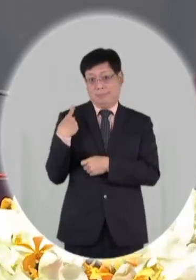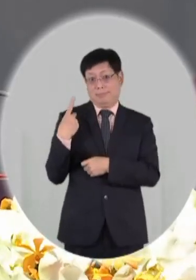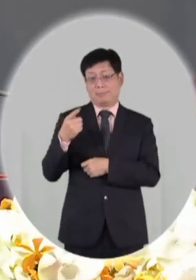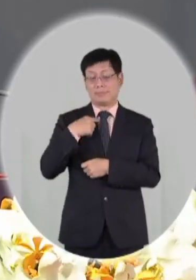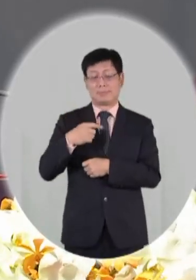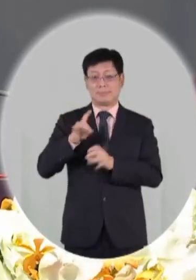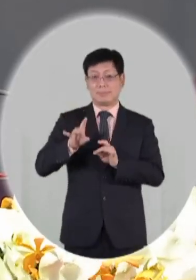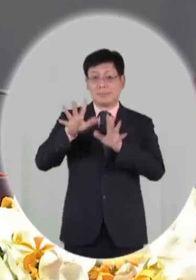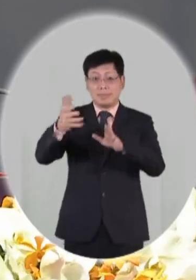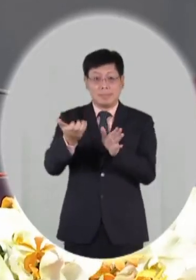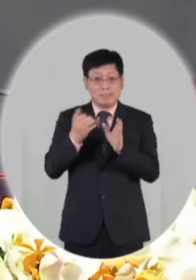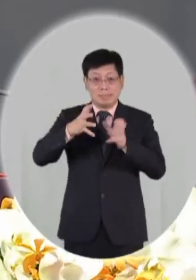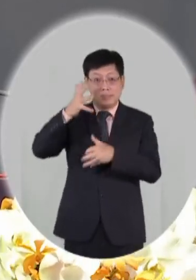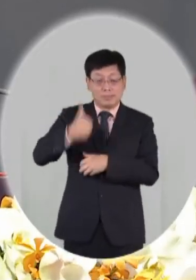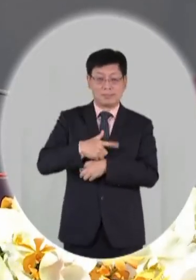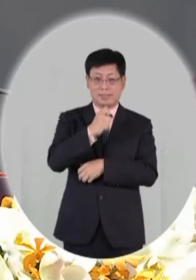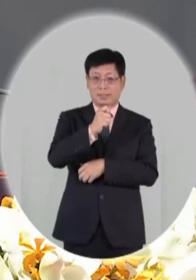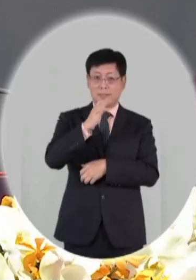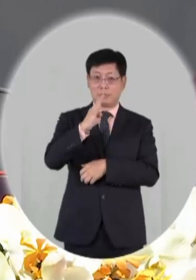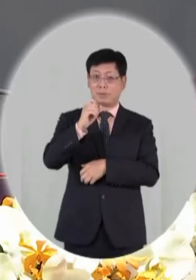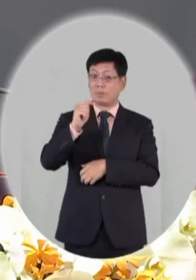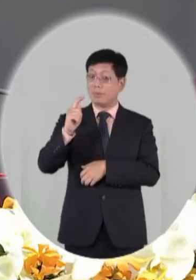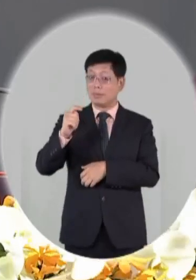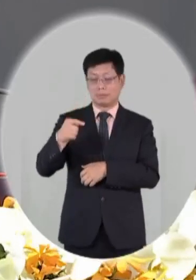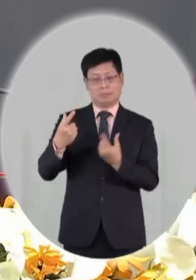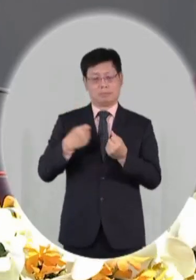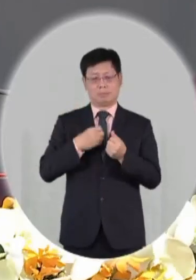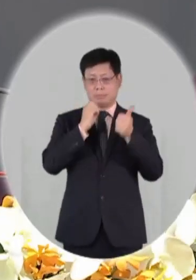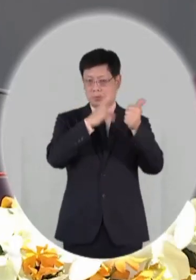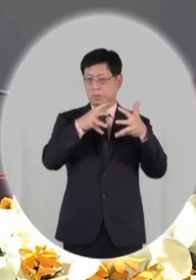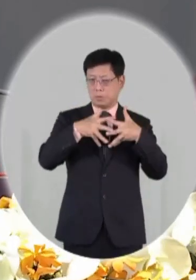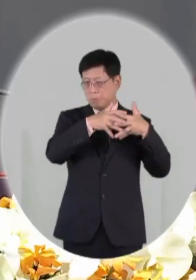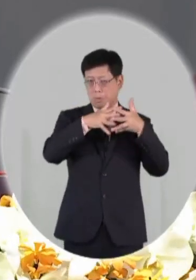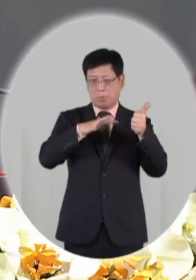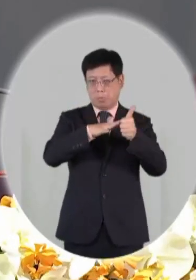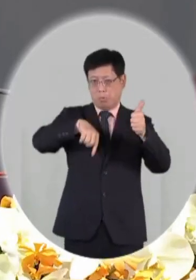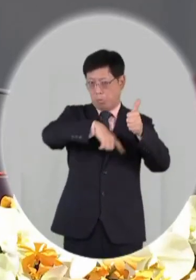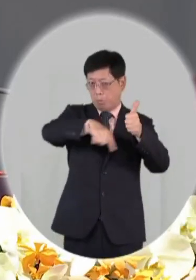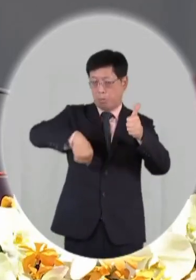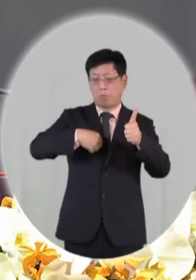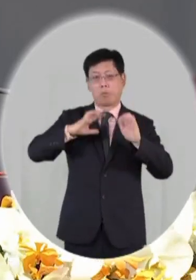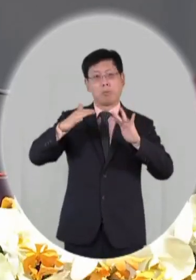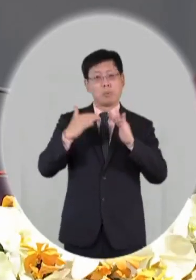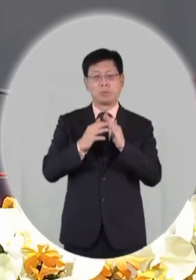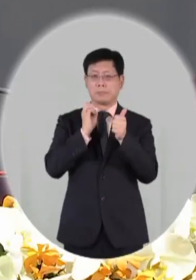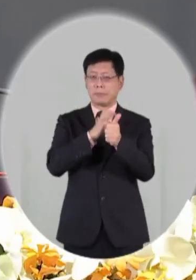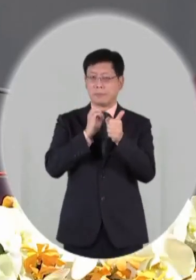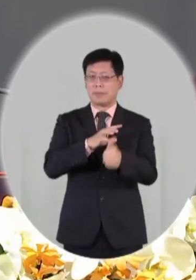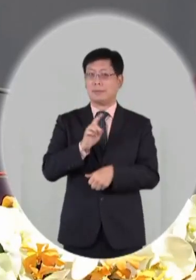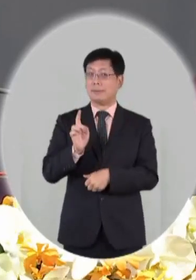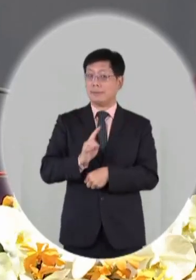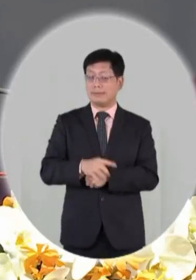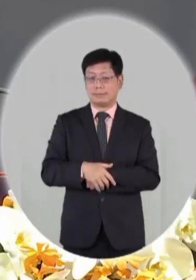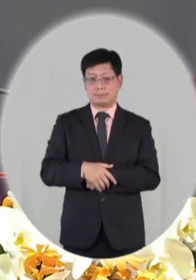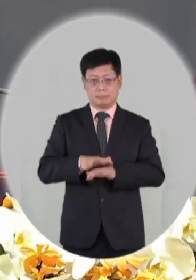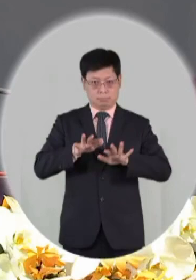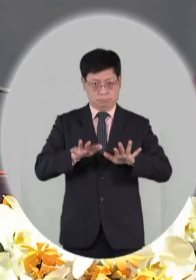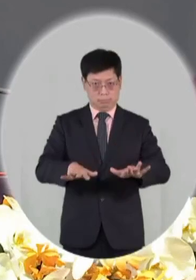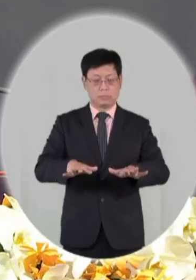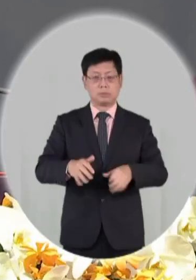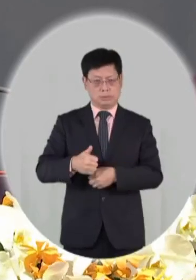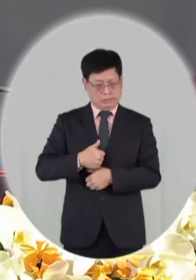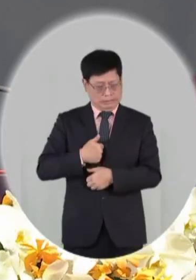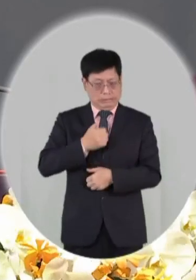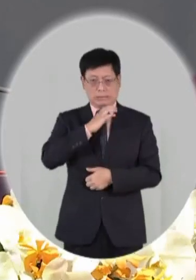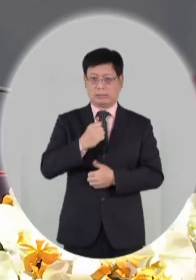前总理埃波特向美国为首的民主国家大声疾呼，此刻没有